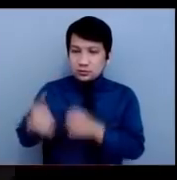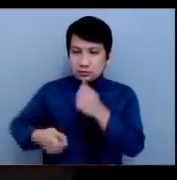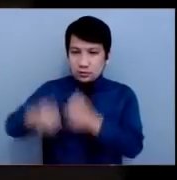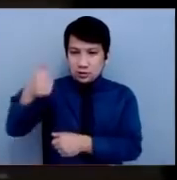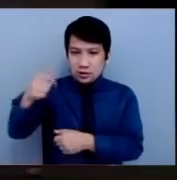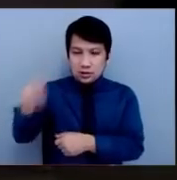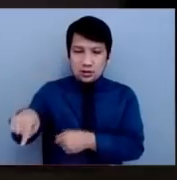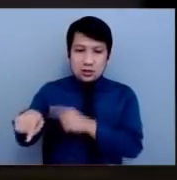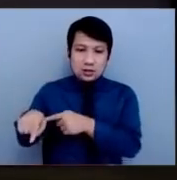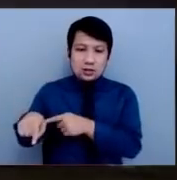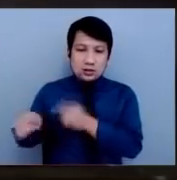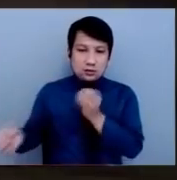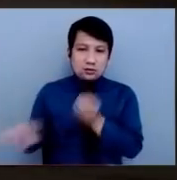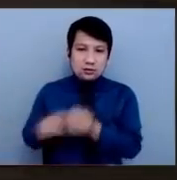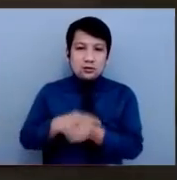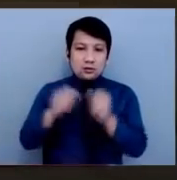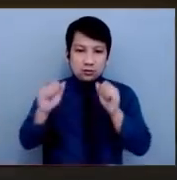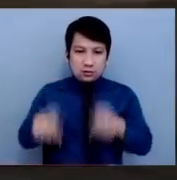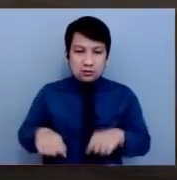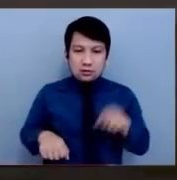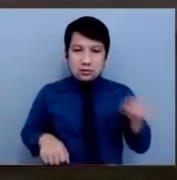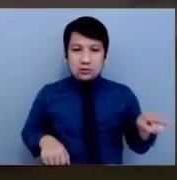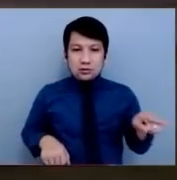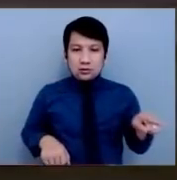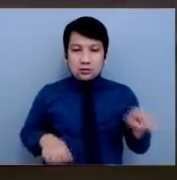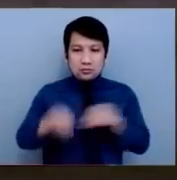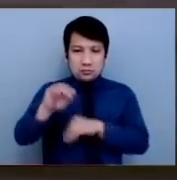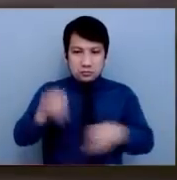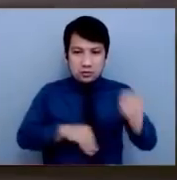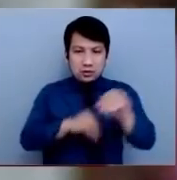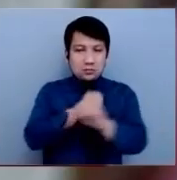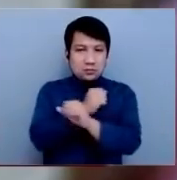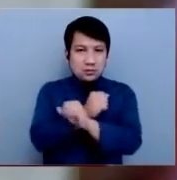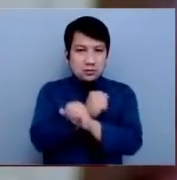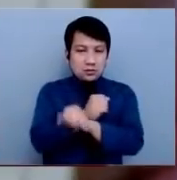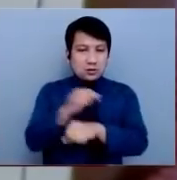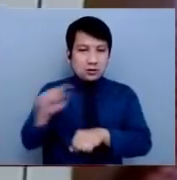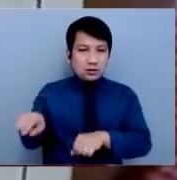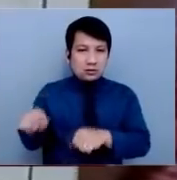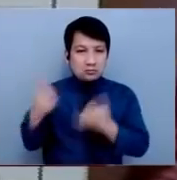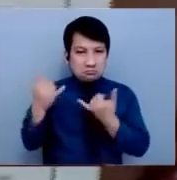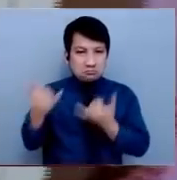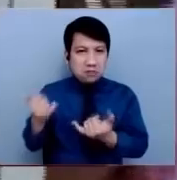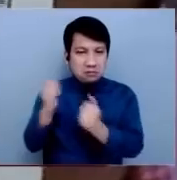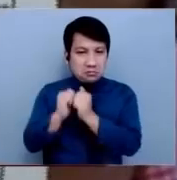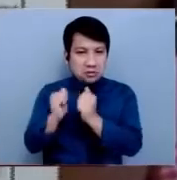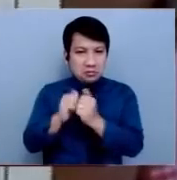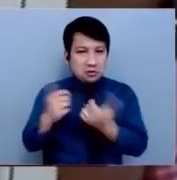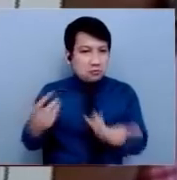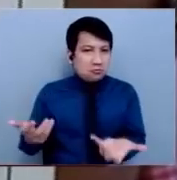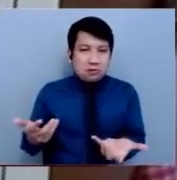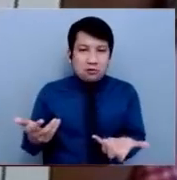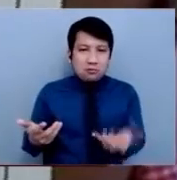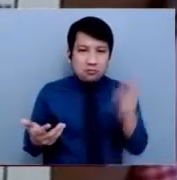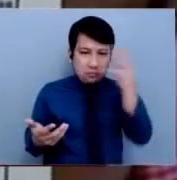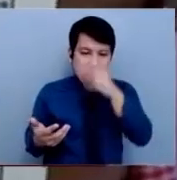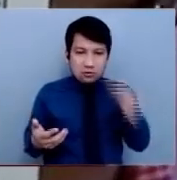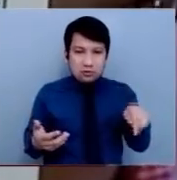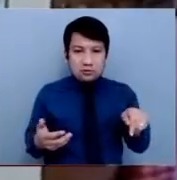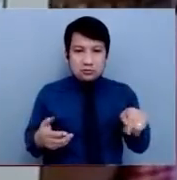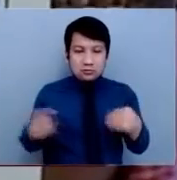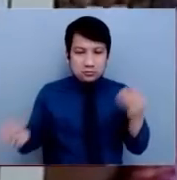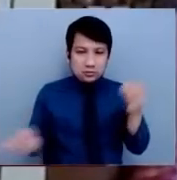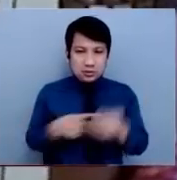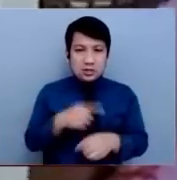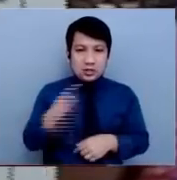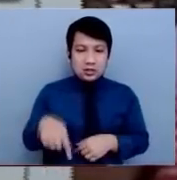petitioner, na disqualify siya, pwede pa siyang i-substitute. So ang implikasyon nito, wala nang pangamba na siya ay matatanggal